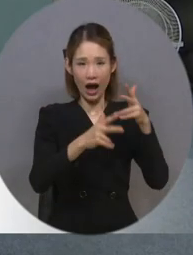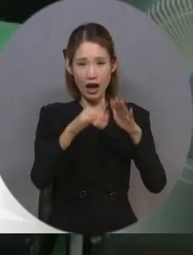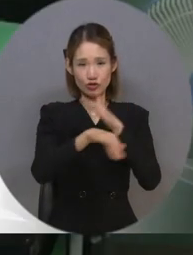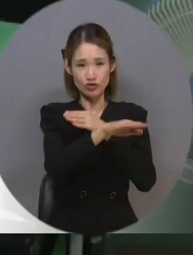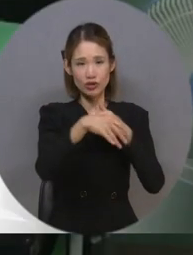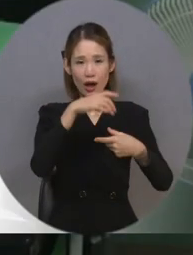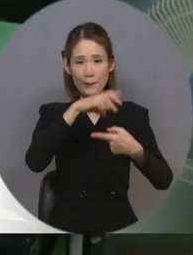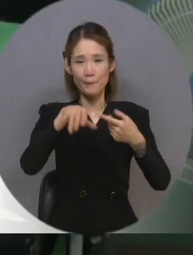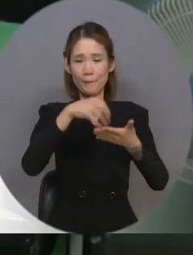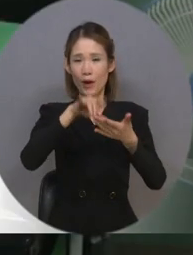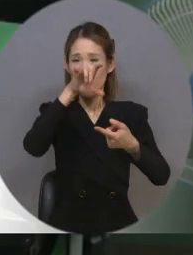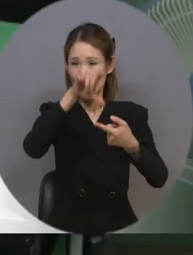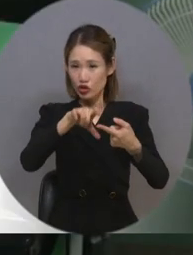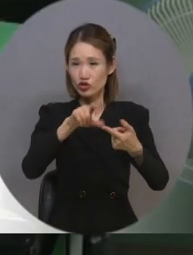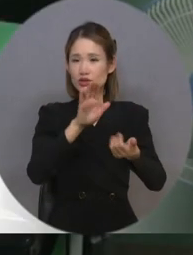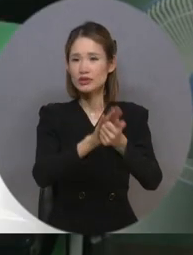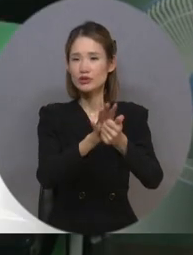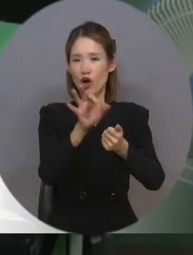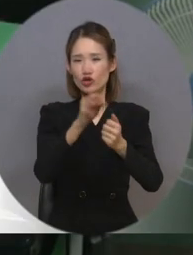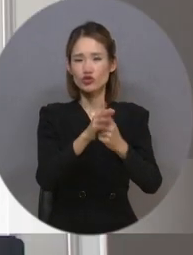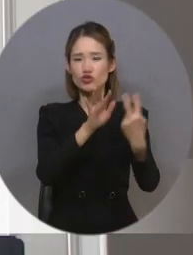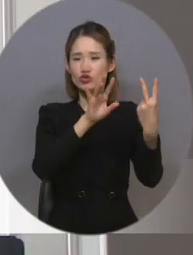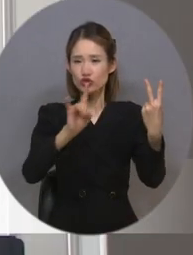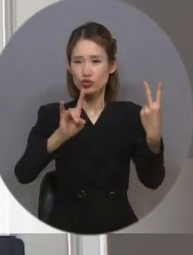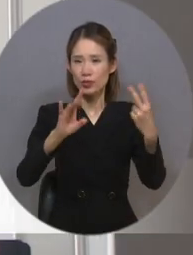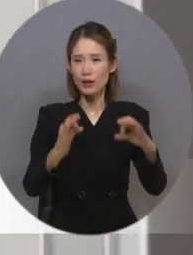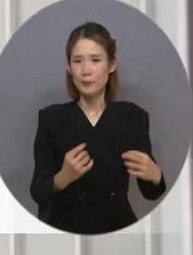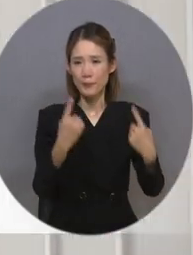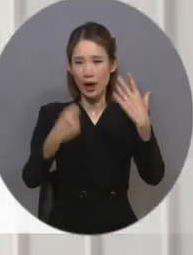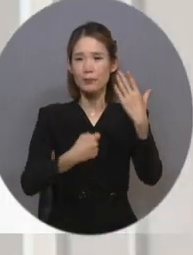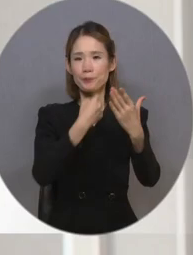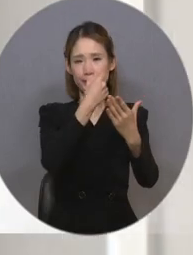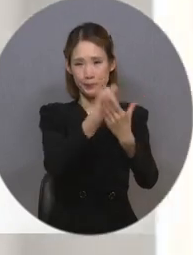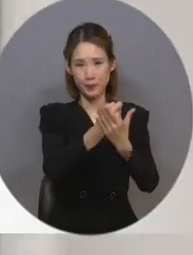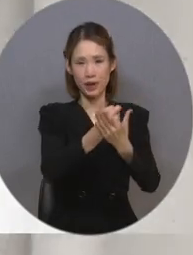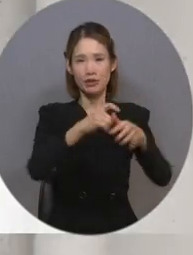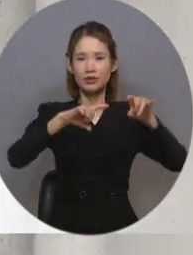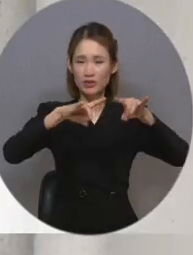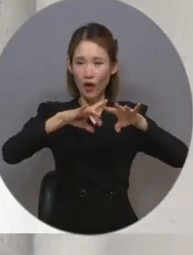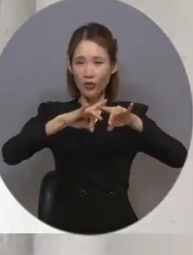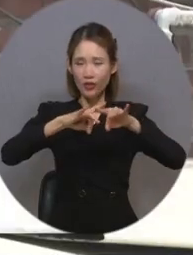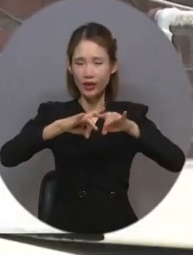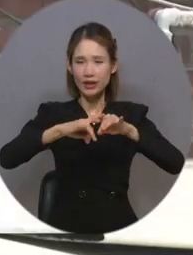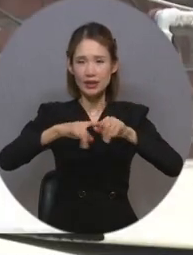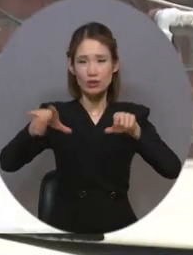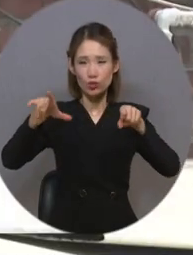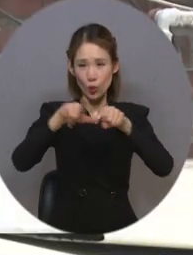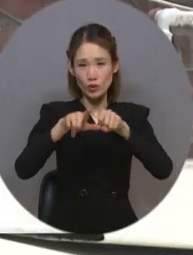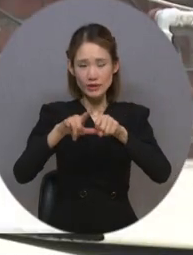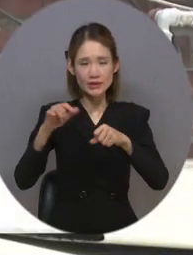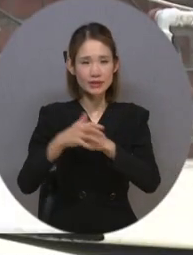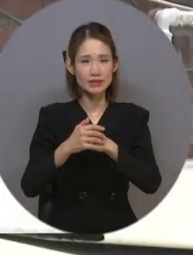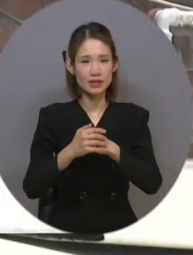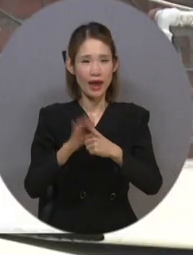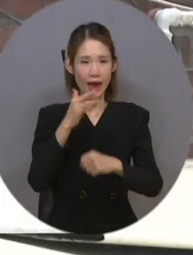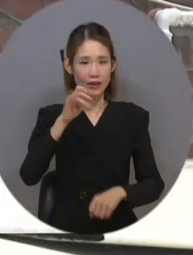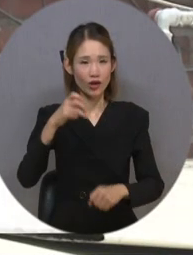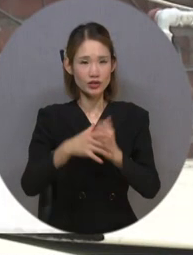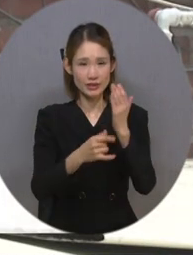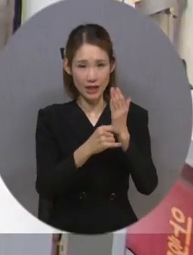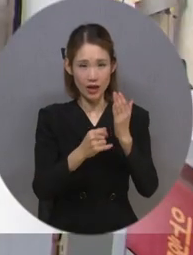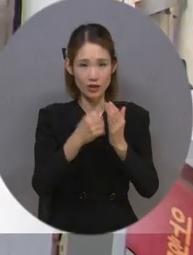지원금액을 2배 인상하기로 결정했습니다 전기와 도시가스 요금 할인을 받는 에너지 상품권은